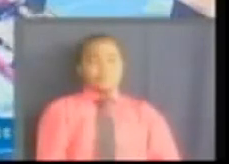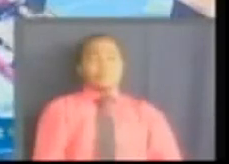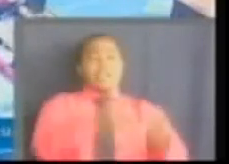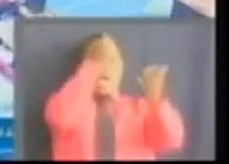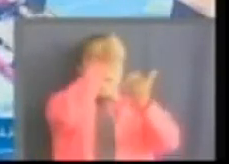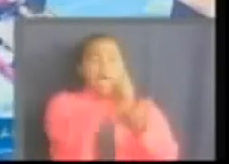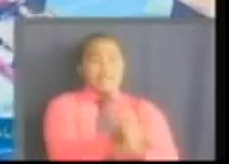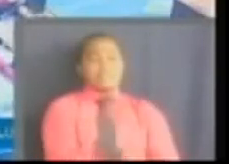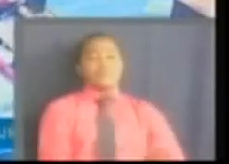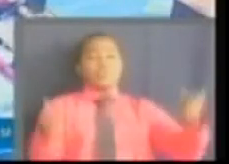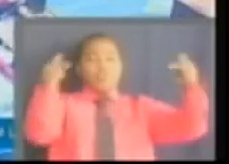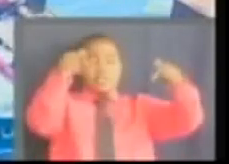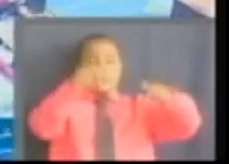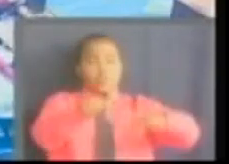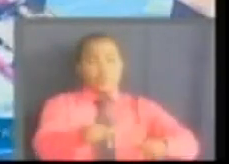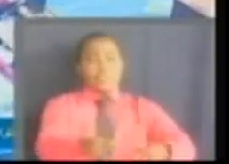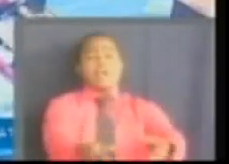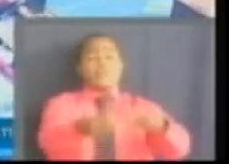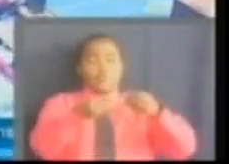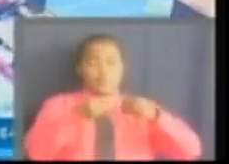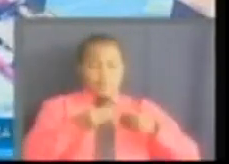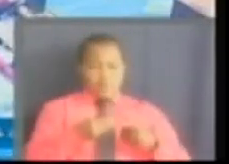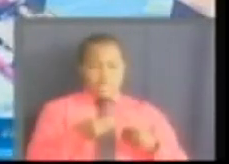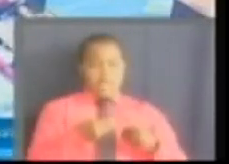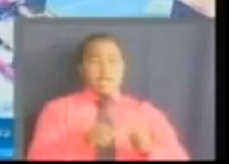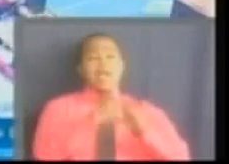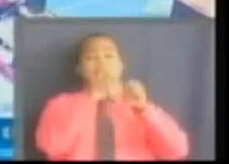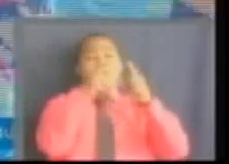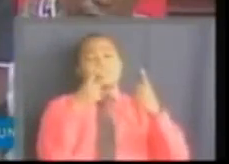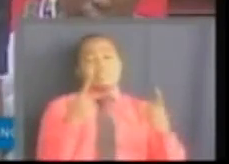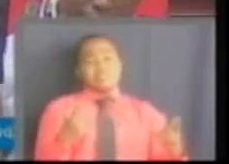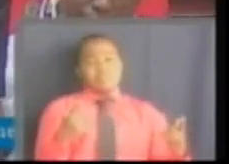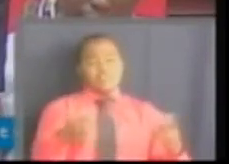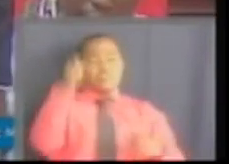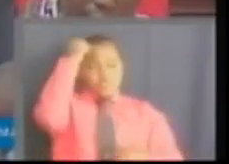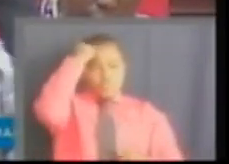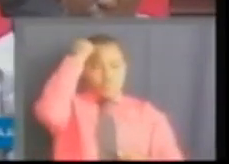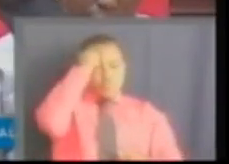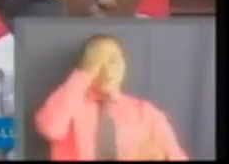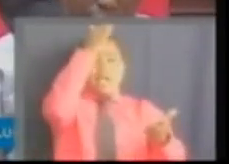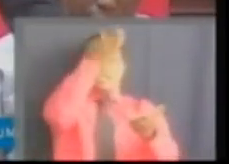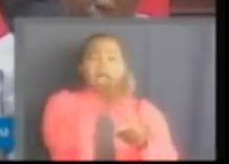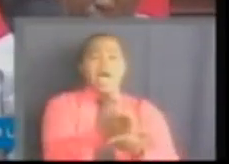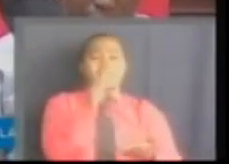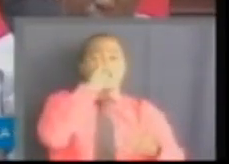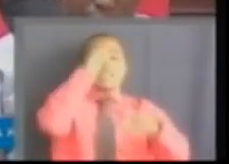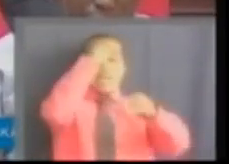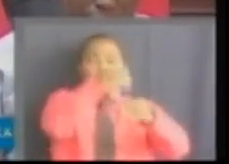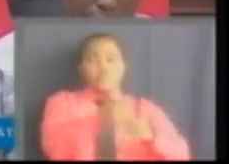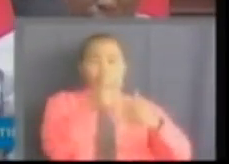limeletwa, tumelipokea, lakini ikumbukwe kwamba pia ni haki ya kila mjumbe wa bunge hili